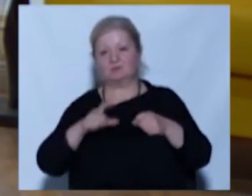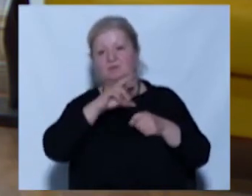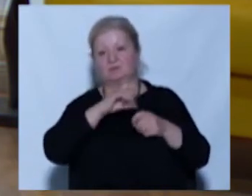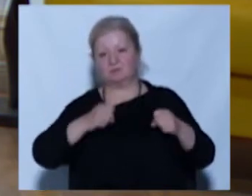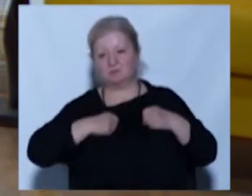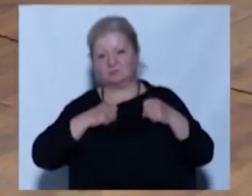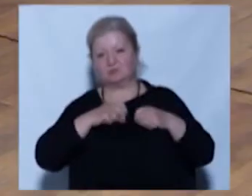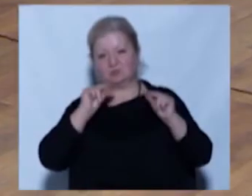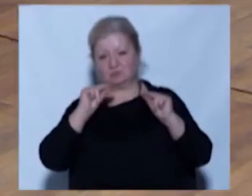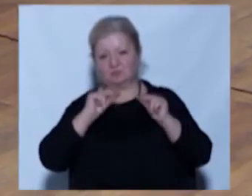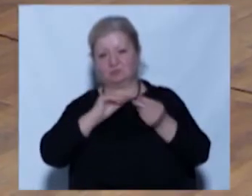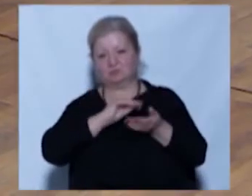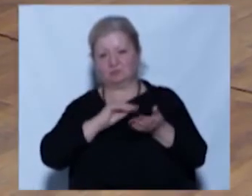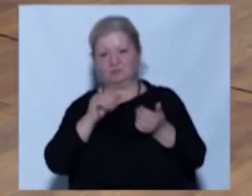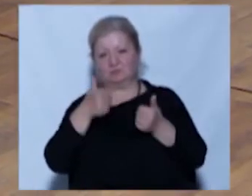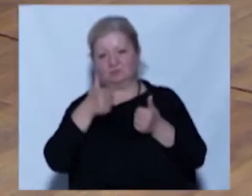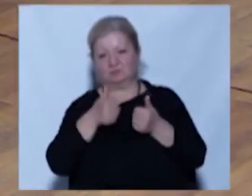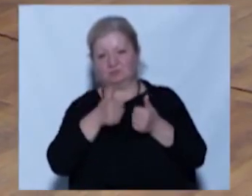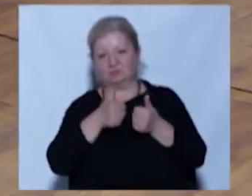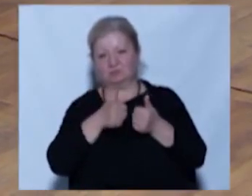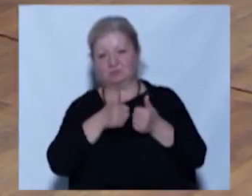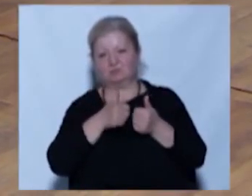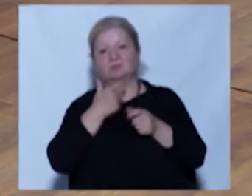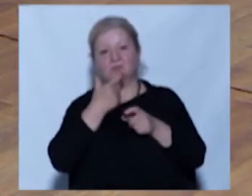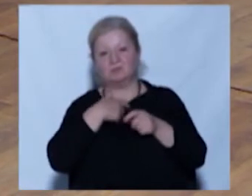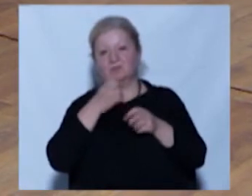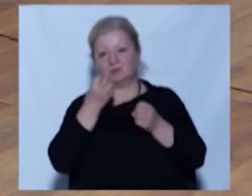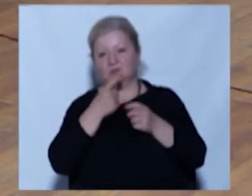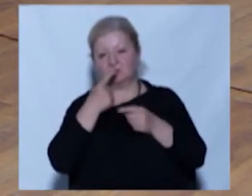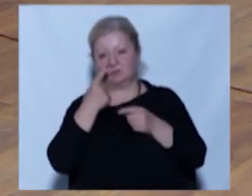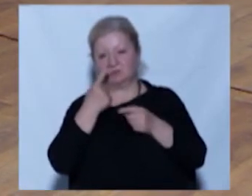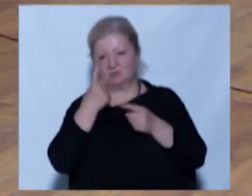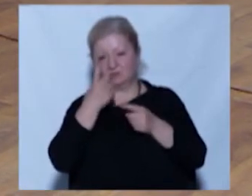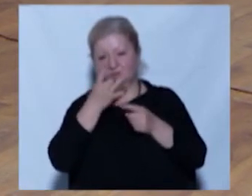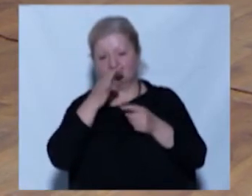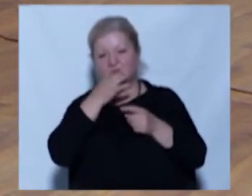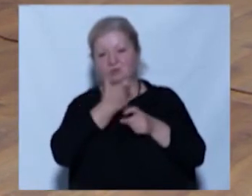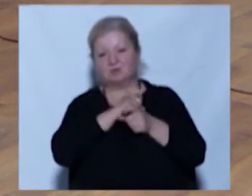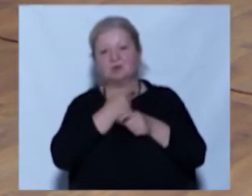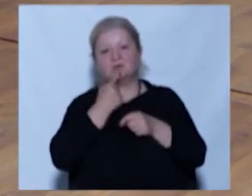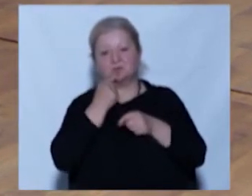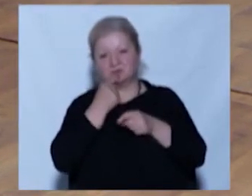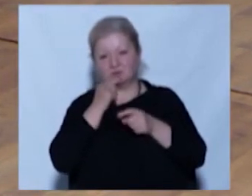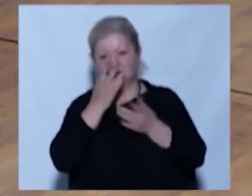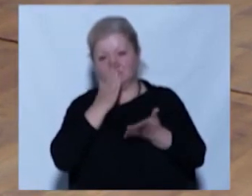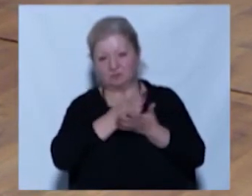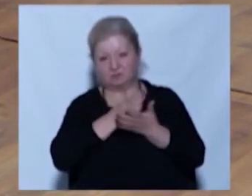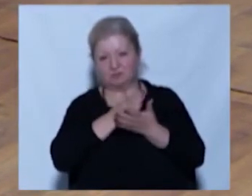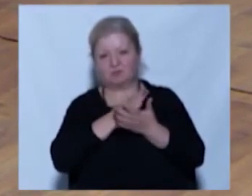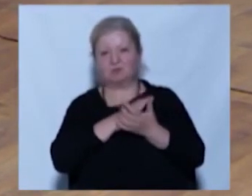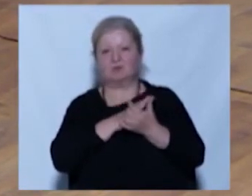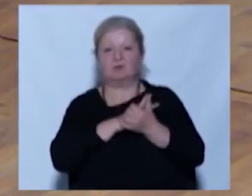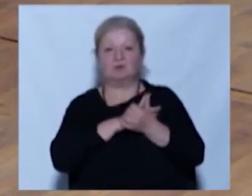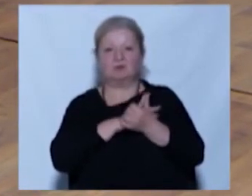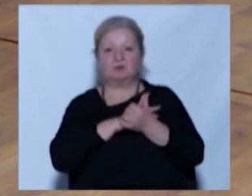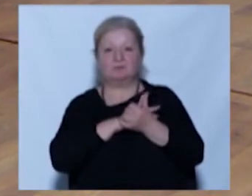ადამიანები ზოგადად ვიყოთ ობიექტურები, თუმცა კიდევ ერთხელ გიმეორებთ, რომ ეს საკმაოდ ძნელია. შემდეგ ამ ყველაფერზე